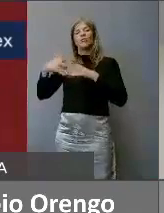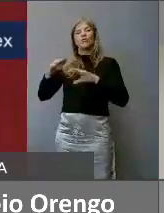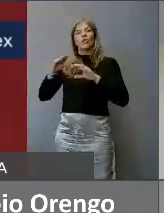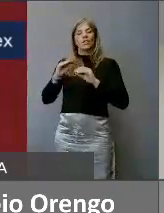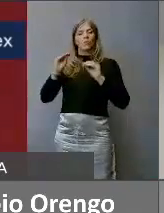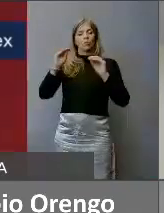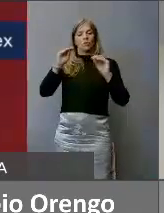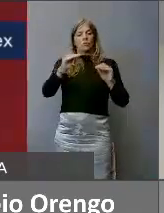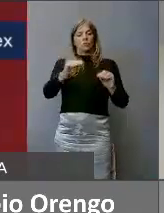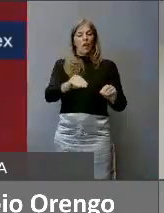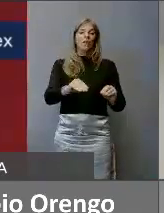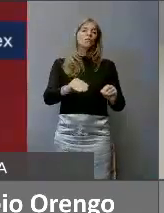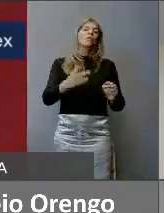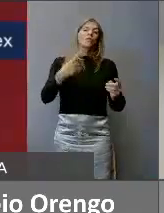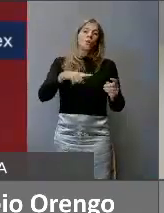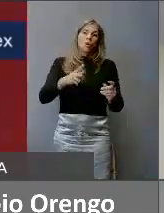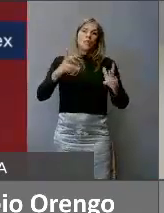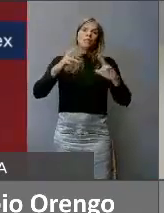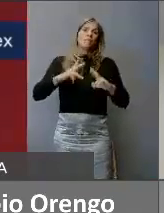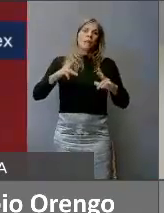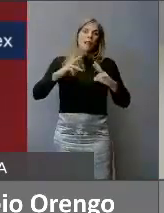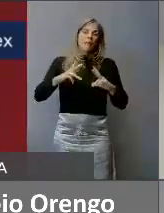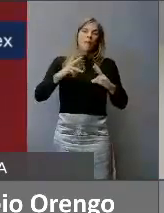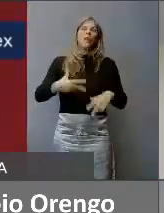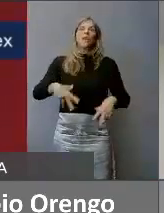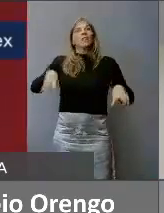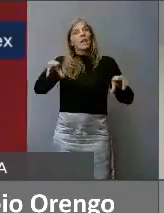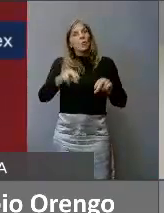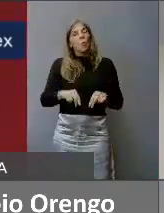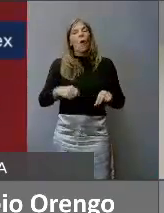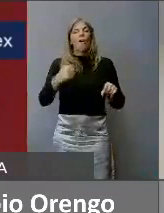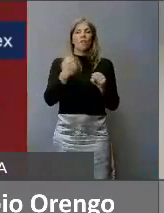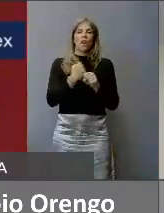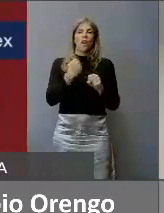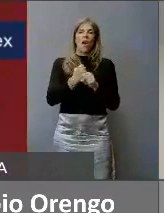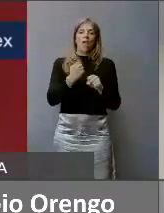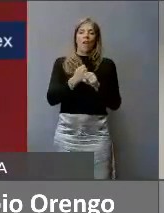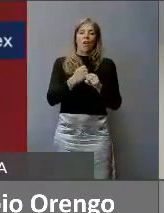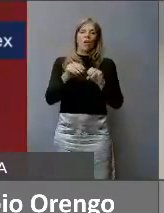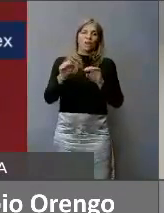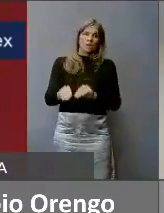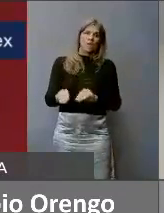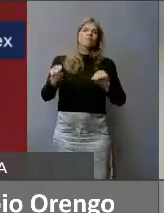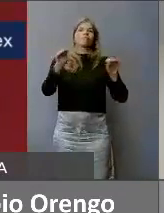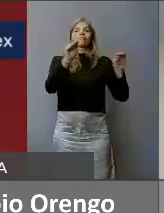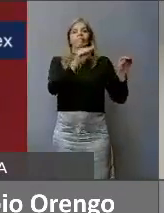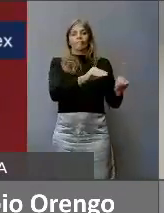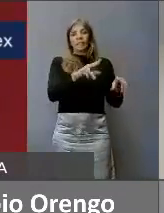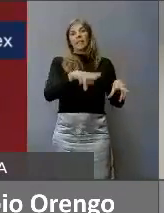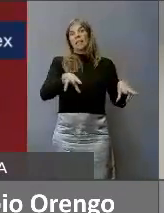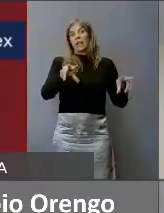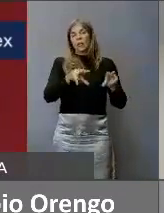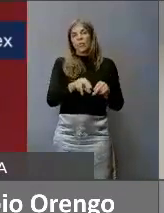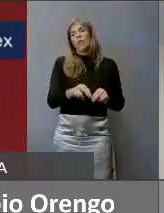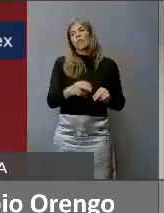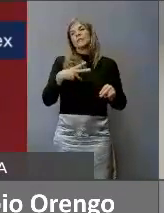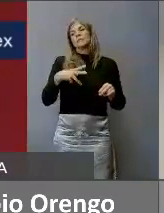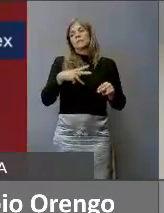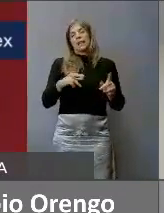scongiurare anche che dei lavori sulla passeggiata su magari sulla sulla scelta